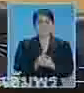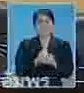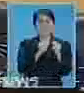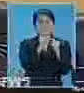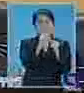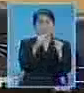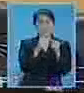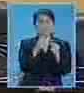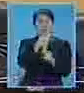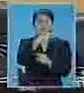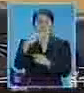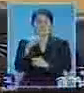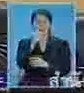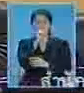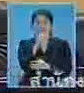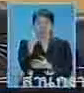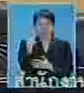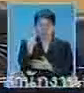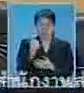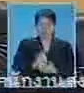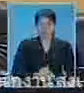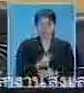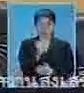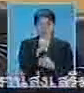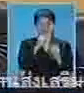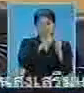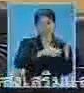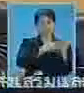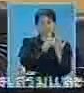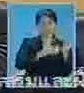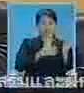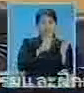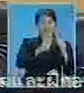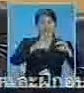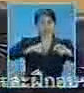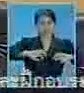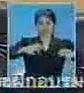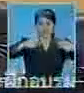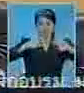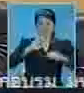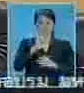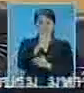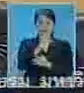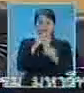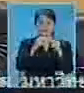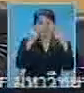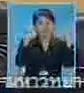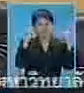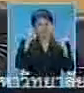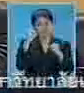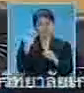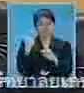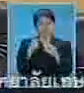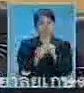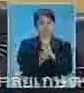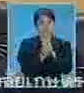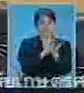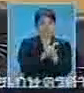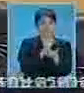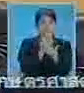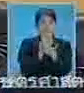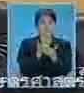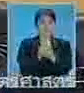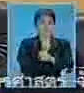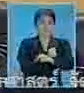นี่คือคำพูดของท่านว่านโยบายนี้ของรัฐบาลของท่านนายกในการปรับอัตราค่าจ้างขั้นต่